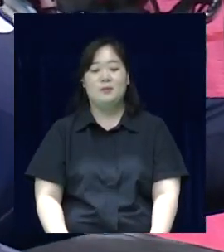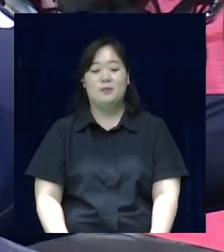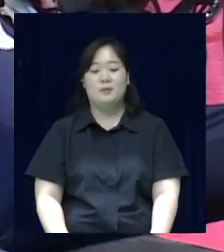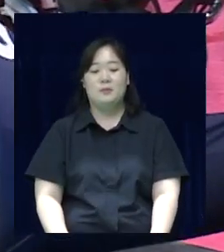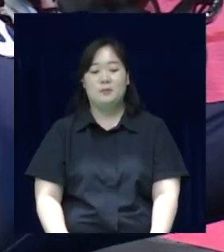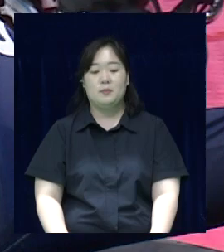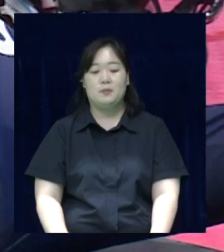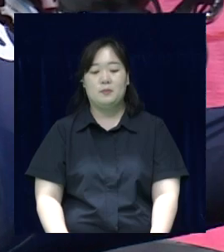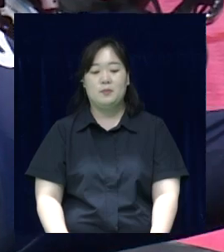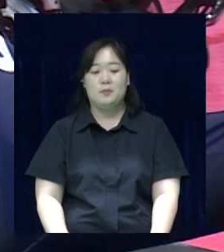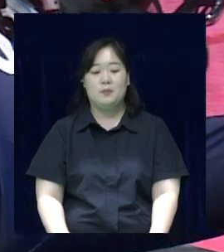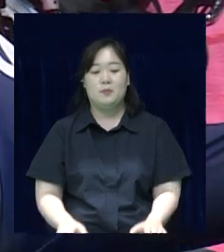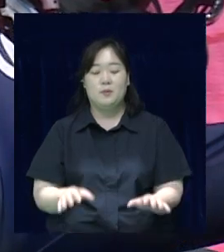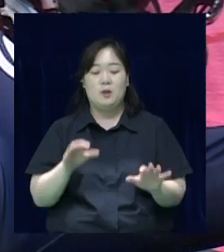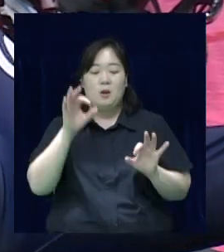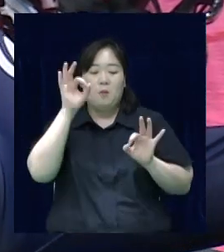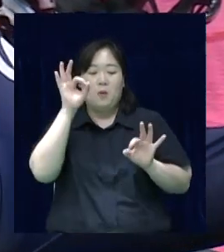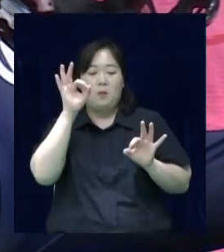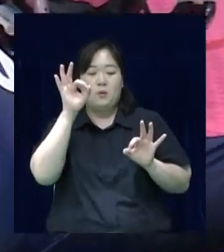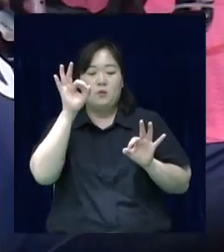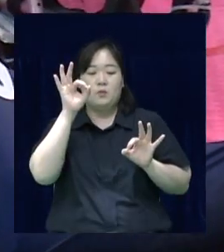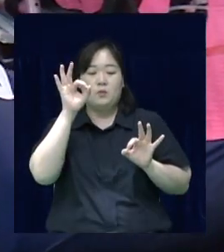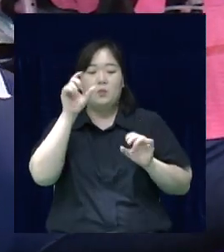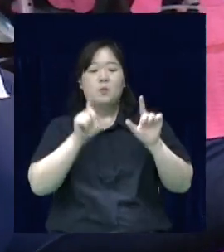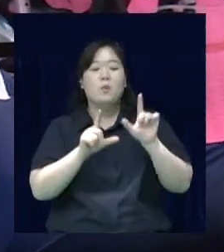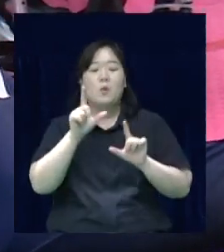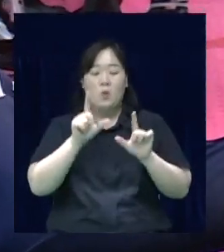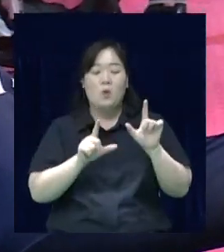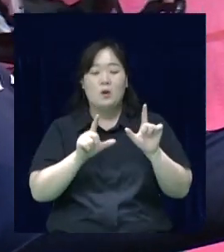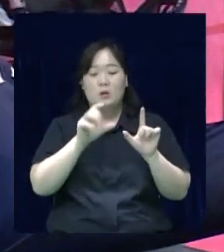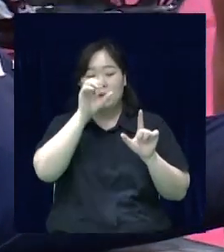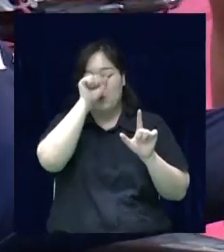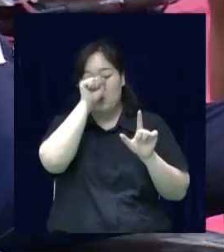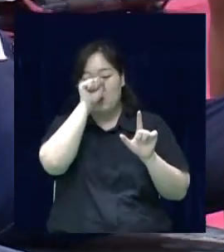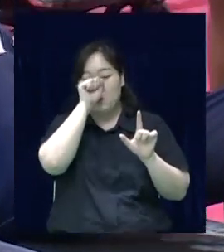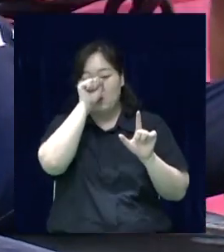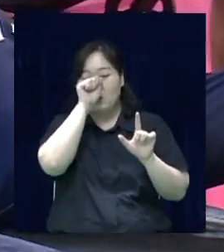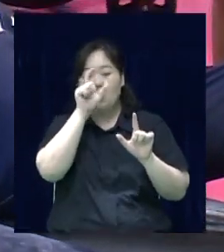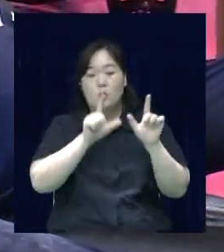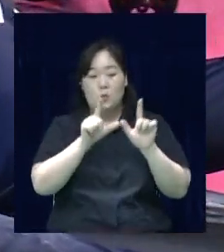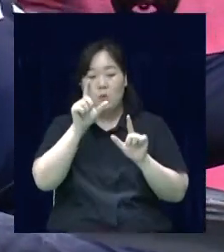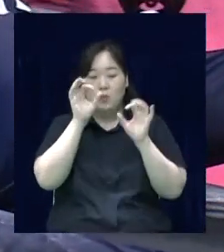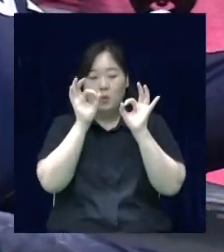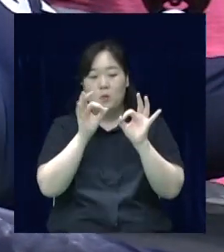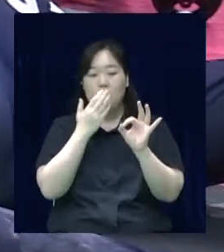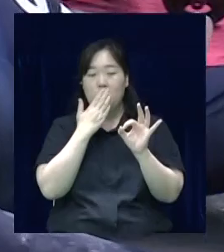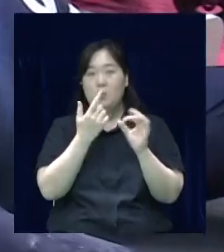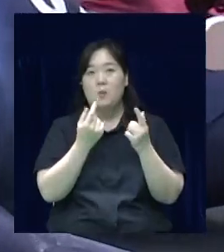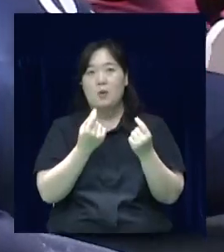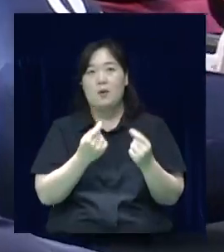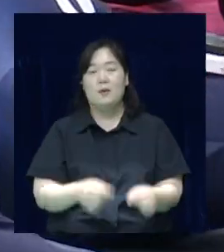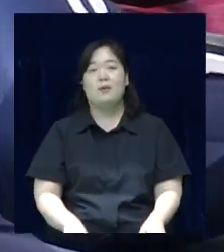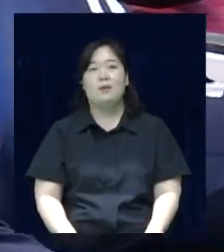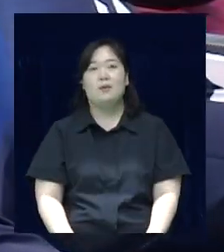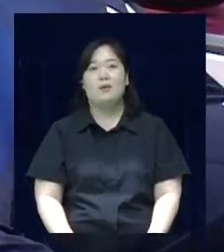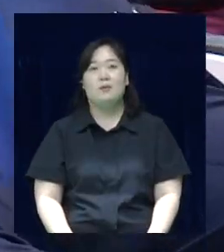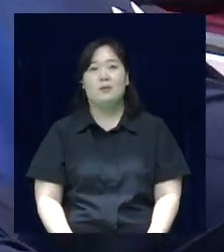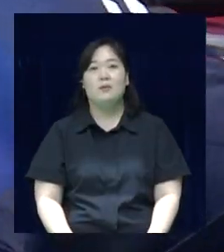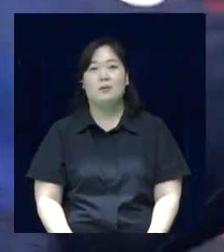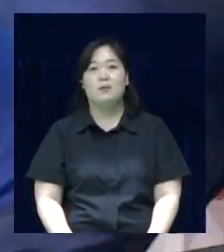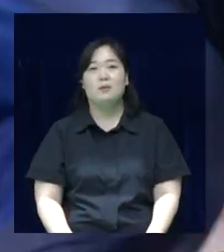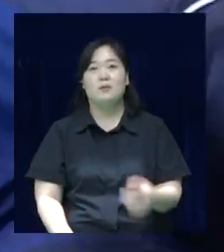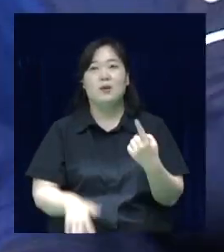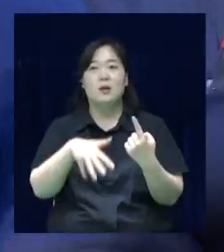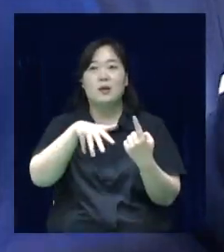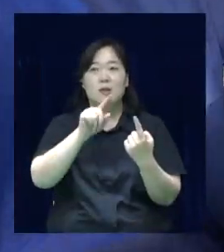이게 멈춤 동작에서 또 많은 장점이 될 수 있는 부분이죠. 예. 자, 문정훈 선수 1차